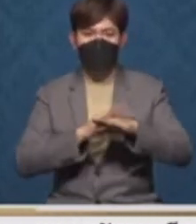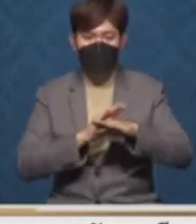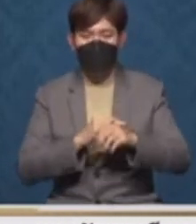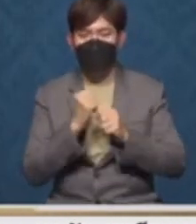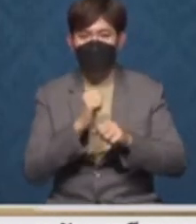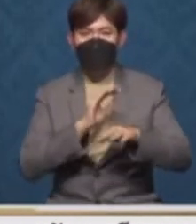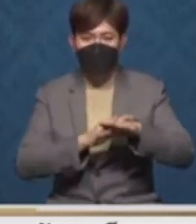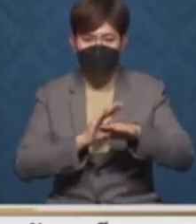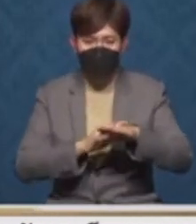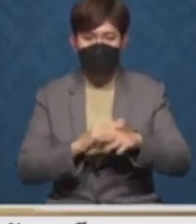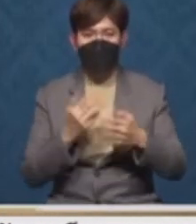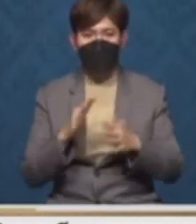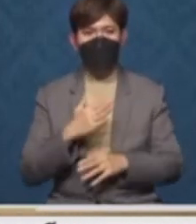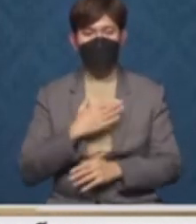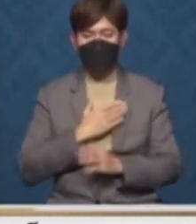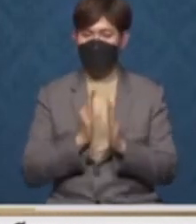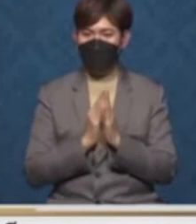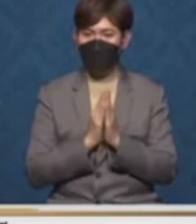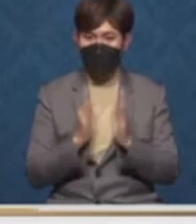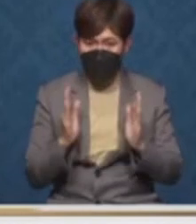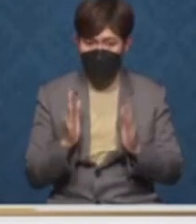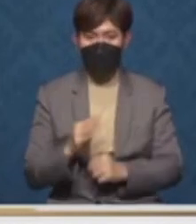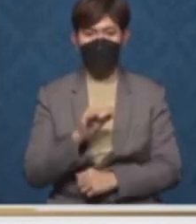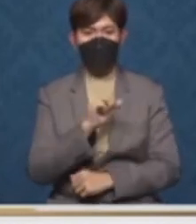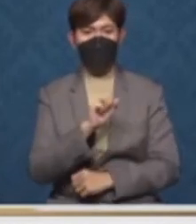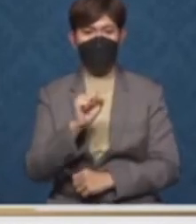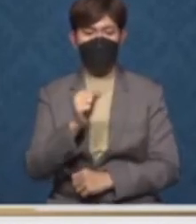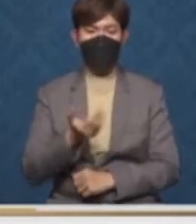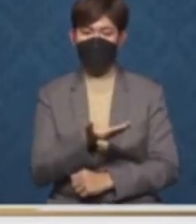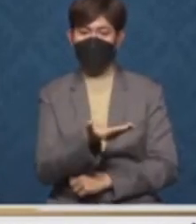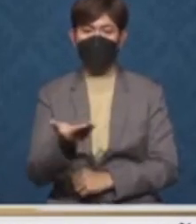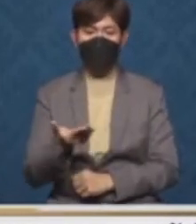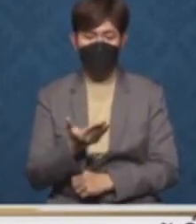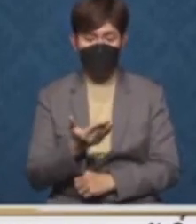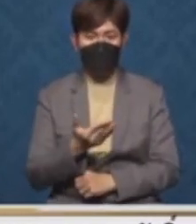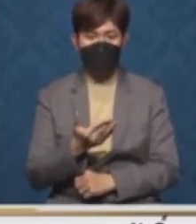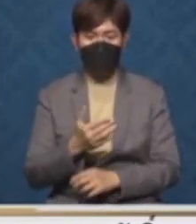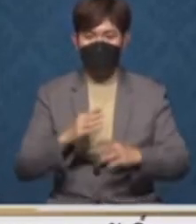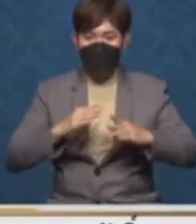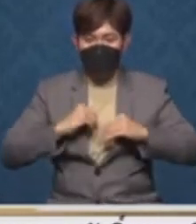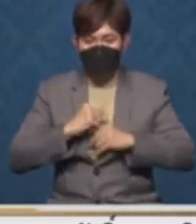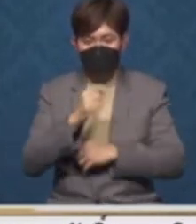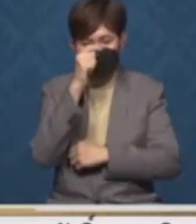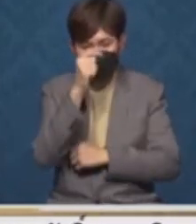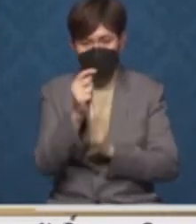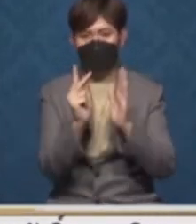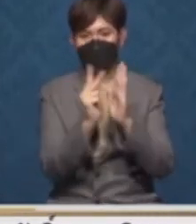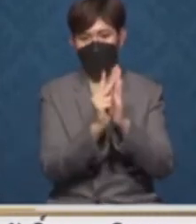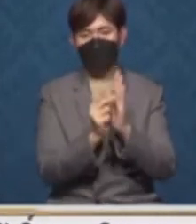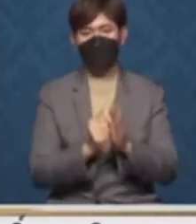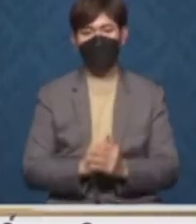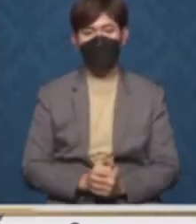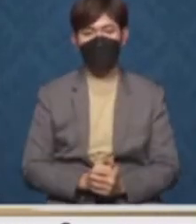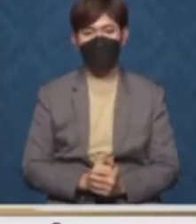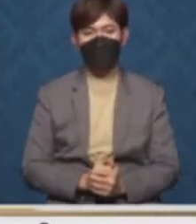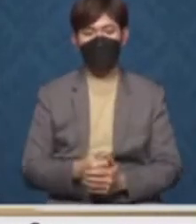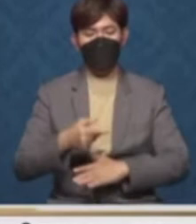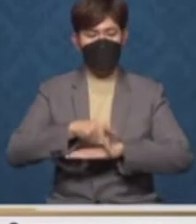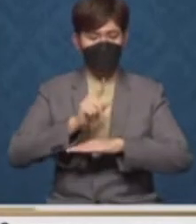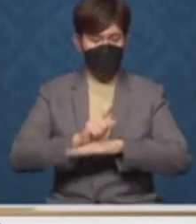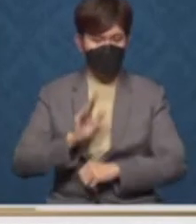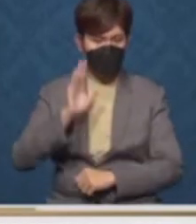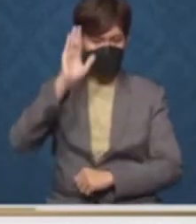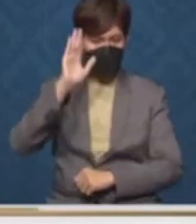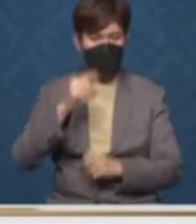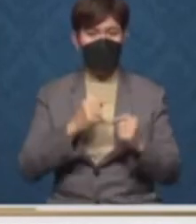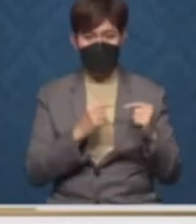จะเตือนได้แล้วก็ผมก็ต้องขอบคุณที่สมาชิกหลายท่านก็เชื่อฟังนะครับและเคารพกติกากัน ครับขอบเรียนท่านประธานครับผ